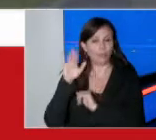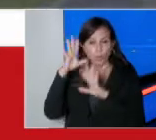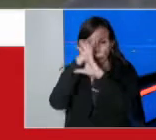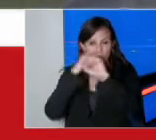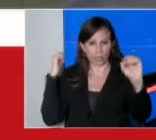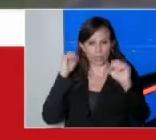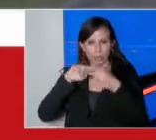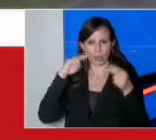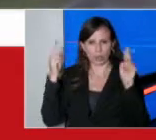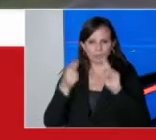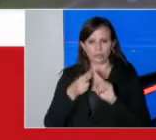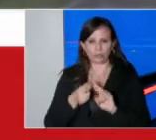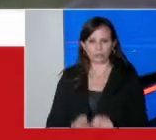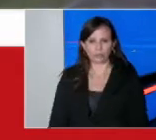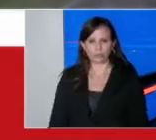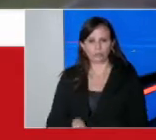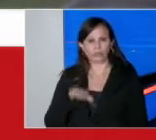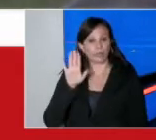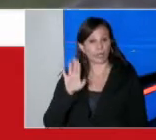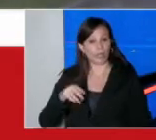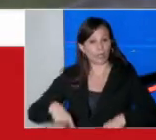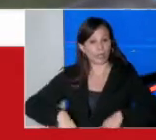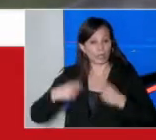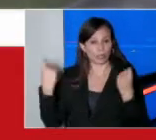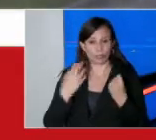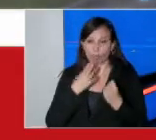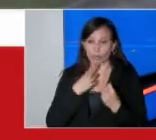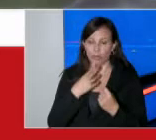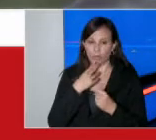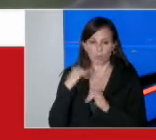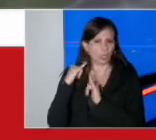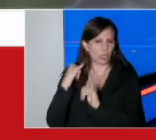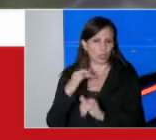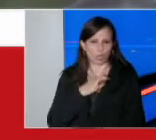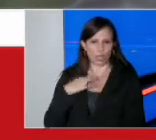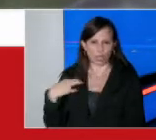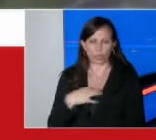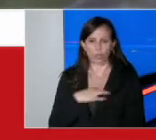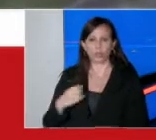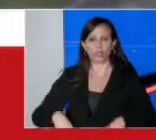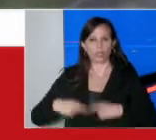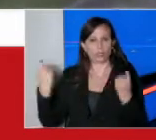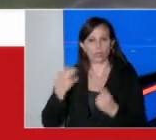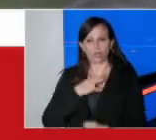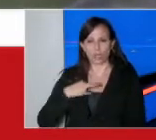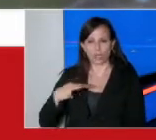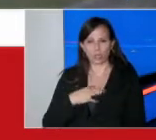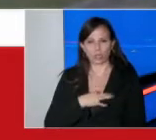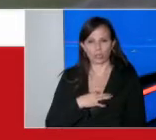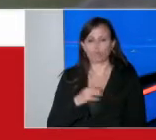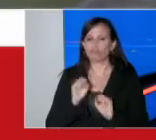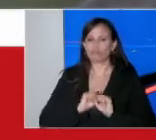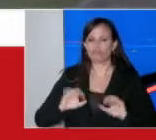שגרירה בעולם. אז גם ענף התרבות הישראלית היא ענף ייצוא שלנו. התרבות שלנו היא ענף ייצוא